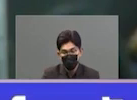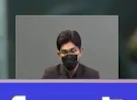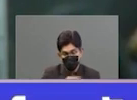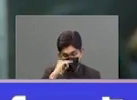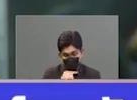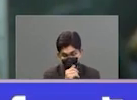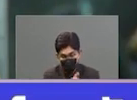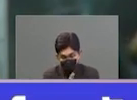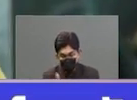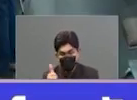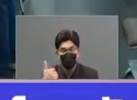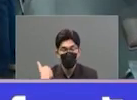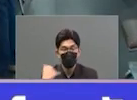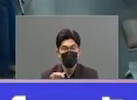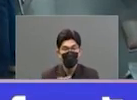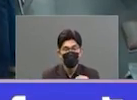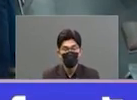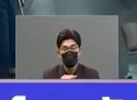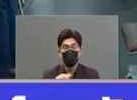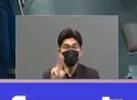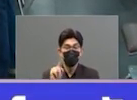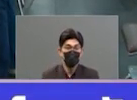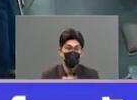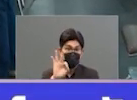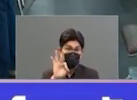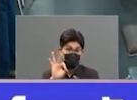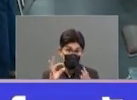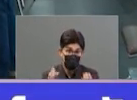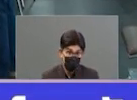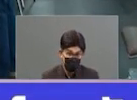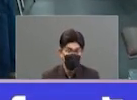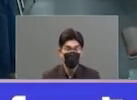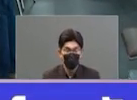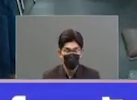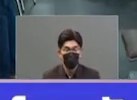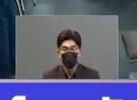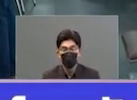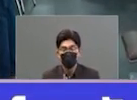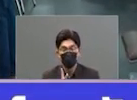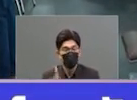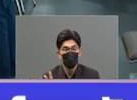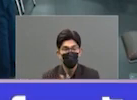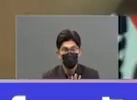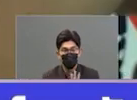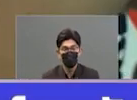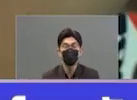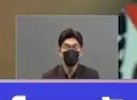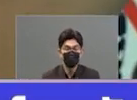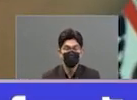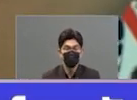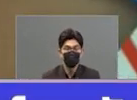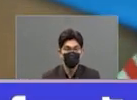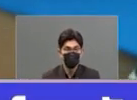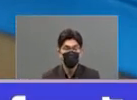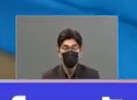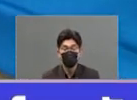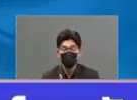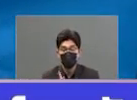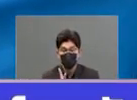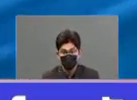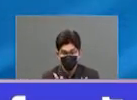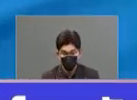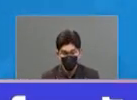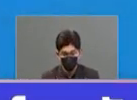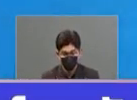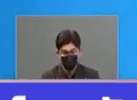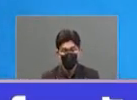BCG หรือว่าที่เกี่ยวกับนโยบายรัฐบาลจะพิจารณาให้เป็นพิเศษครับ ตรงนั้นให้ได้อยู่แล้วครับไม่มีปัญหาครับเพราะว่า BCG เองจริ